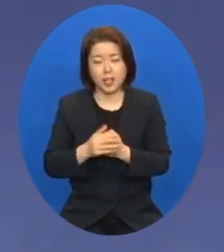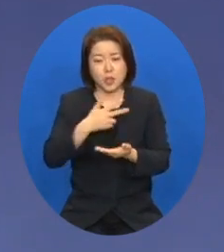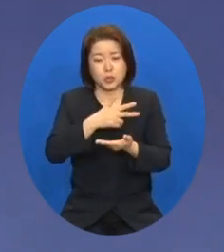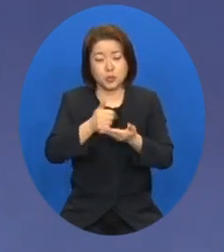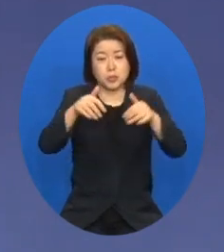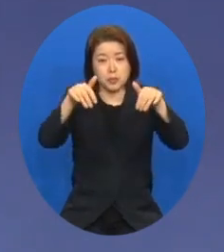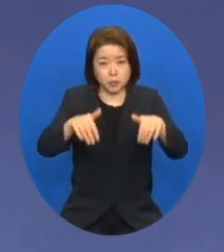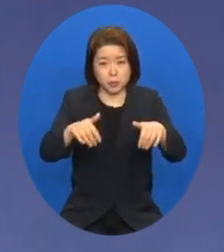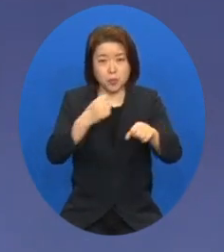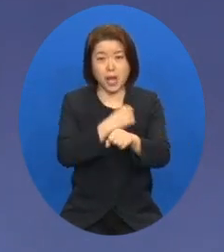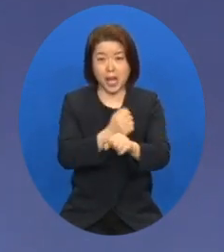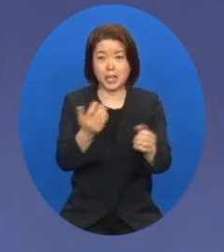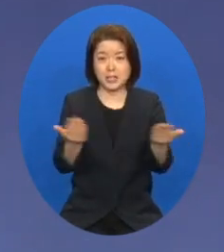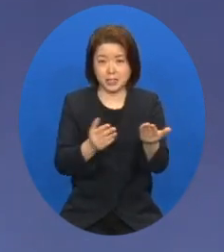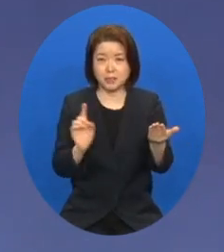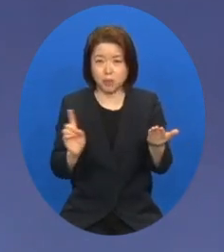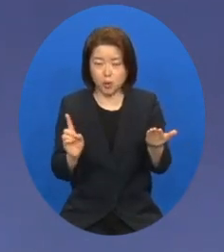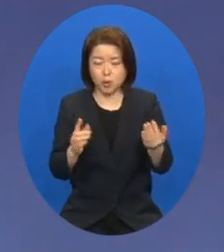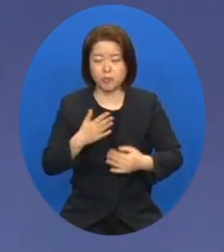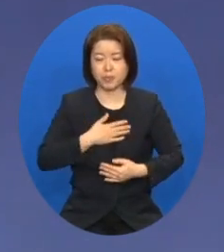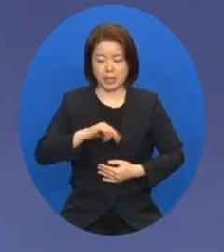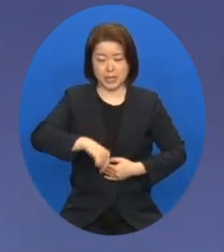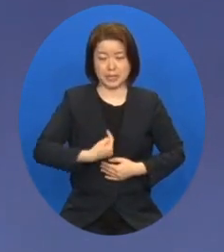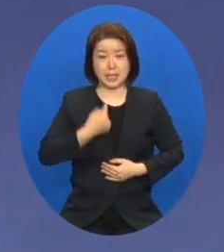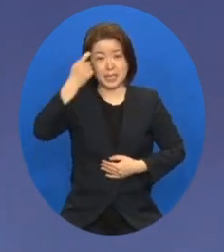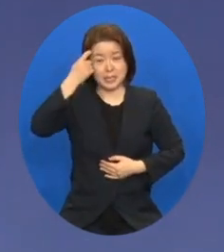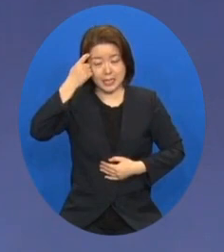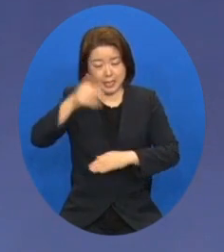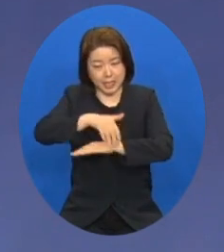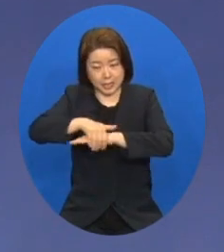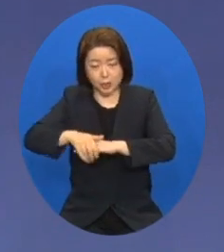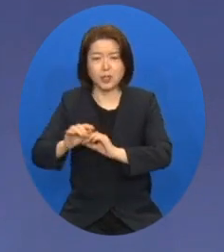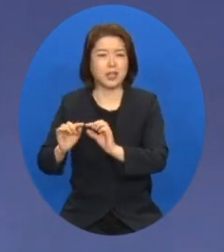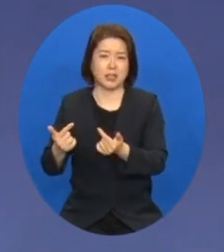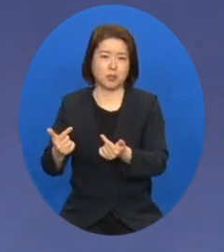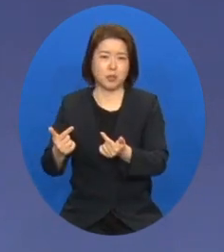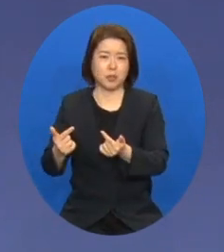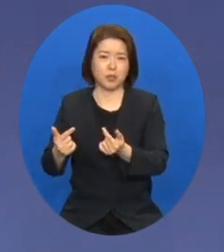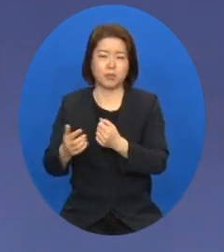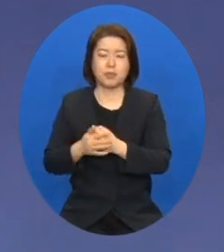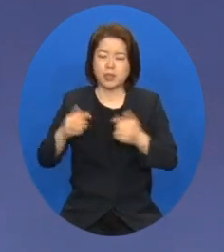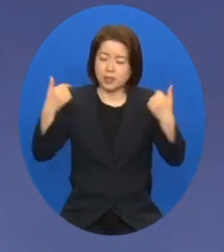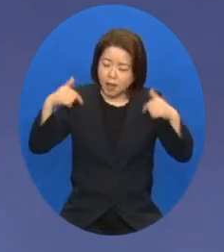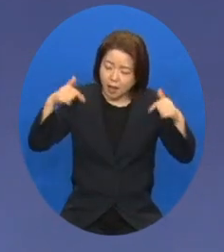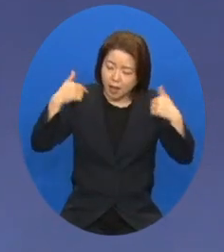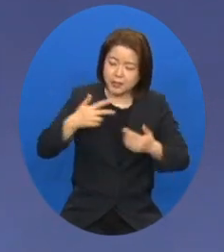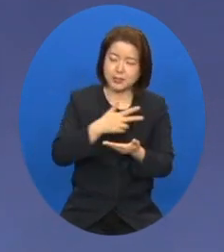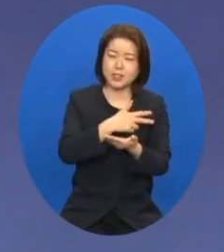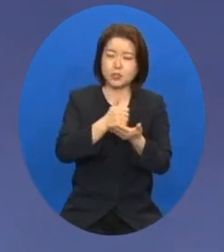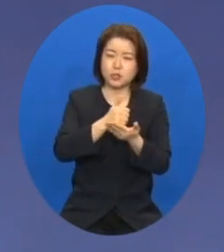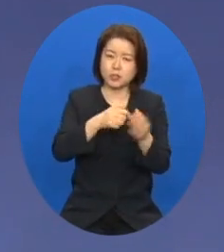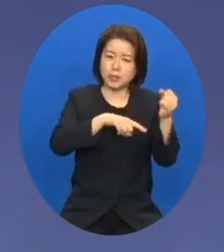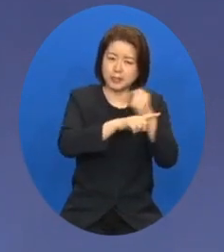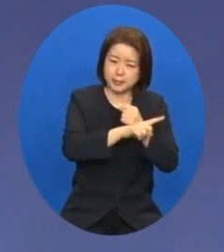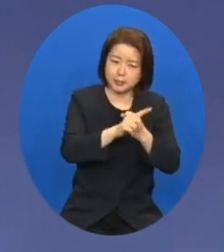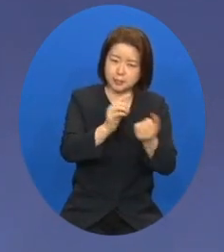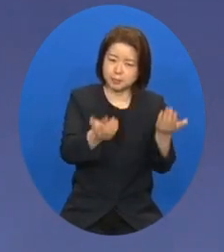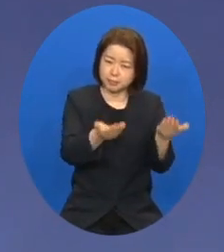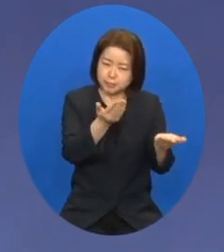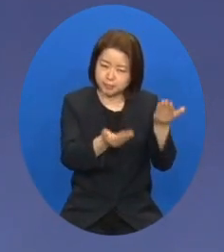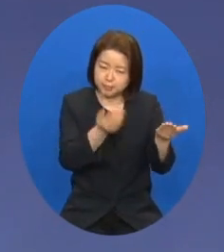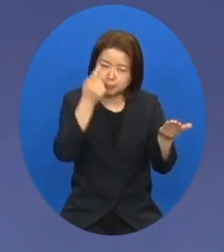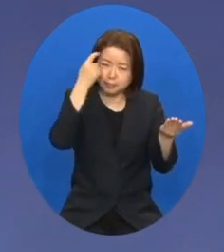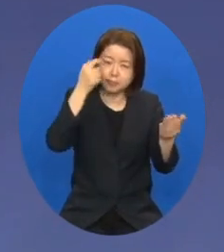종이 해야 될 일은 나 자신의 생각 계획이 아니고 항상 주님의 뜻을 파악하는